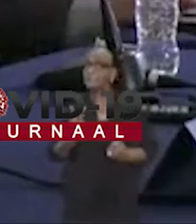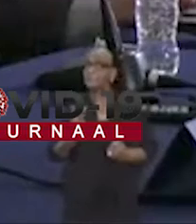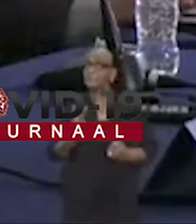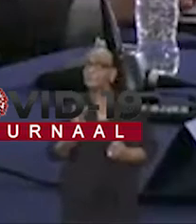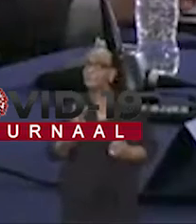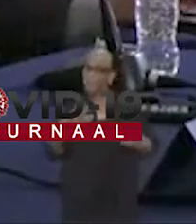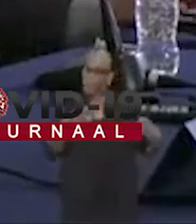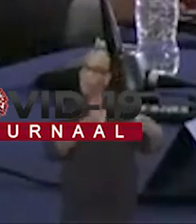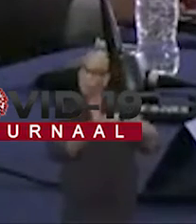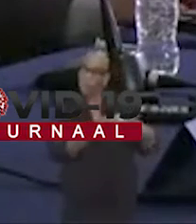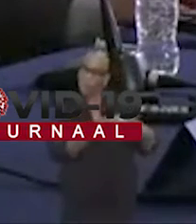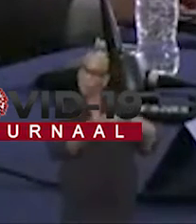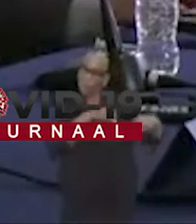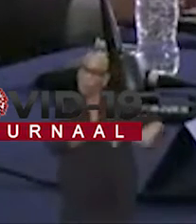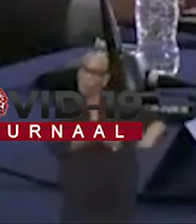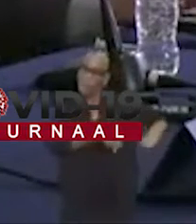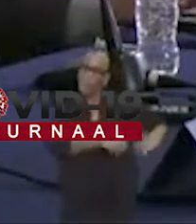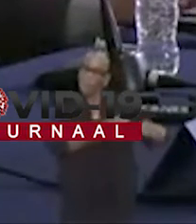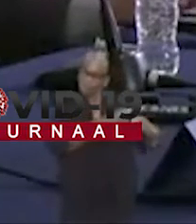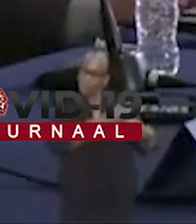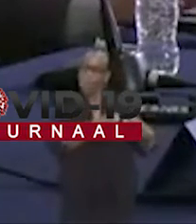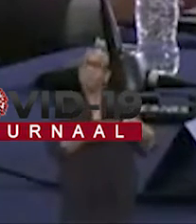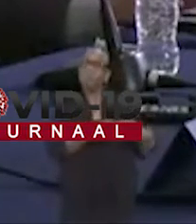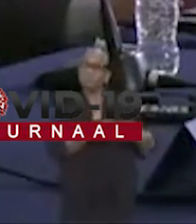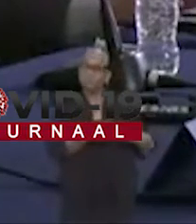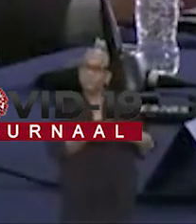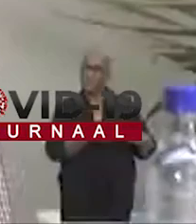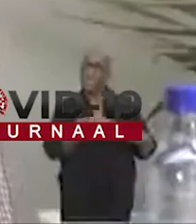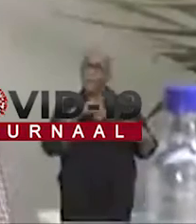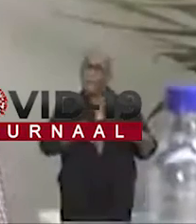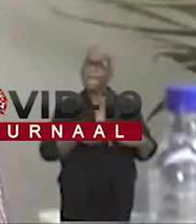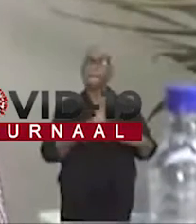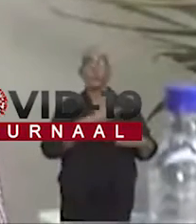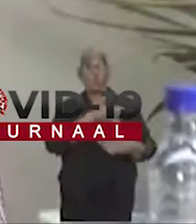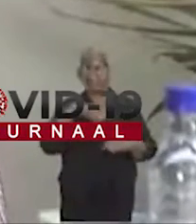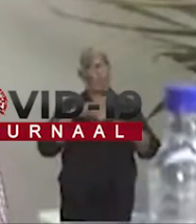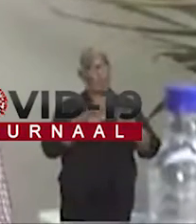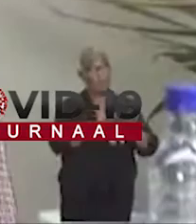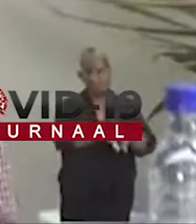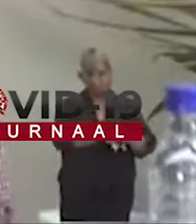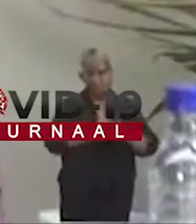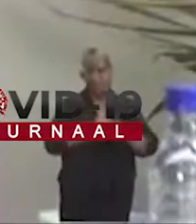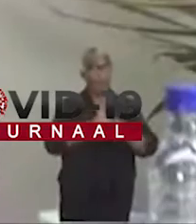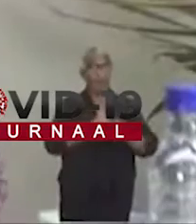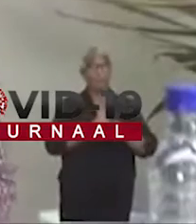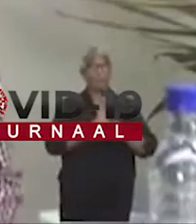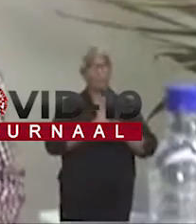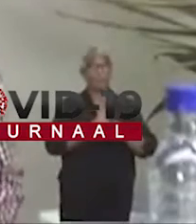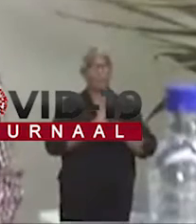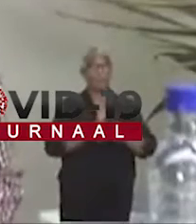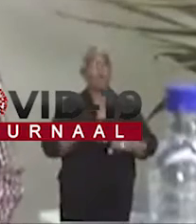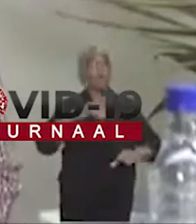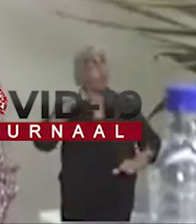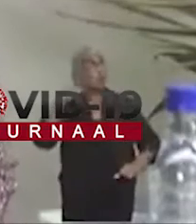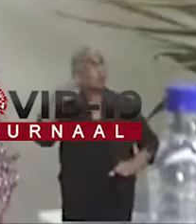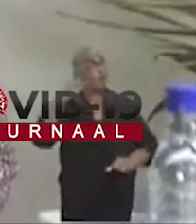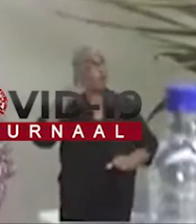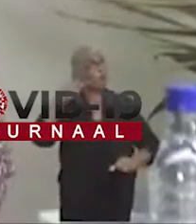de groep Maron, hadden we dus het initiatief genomen dus om via wat